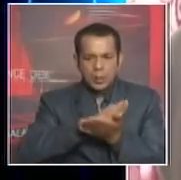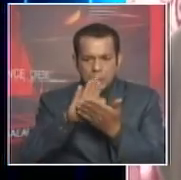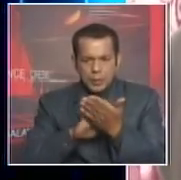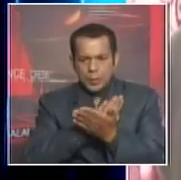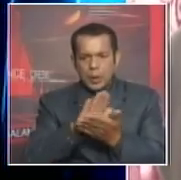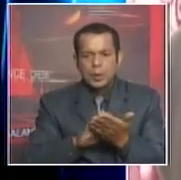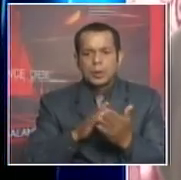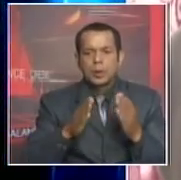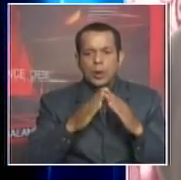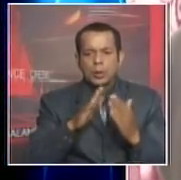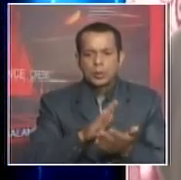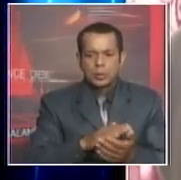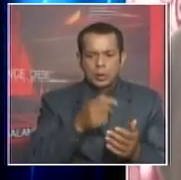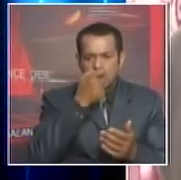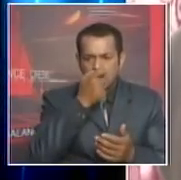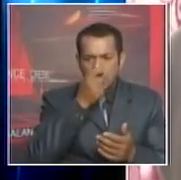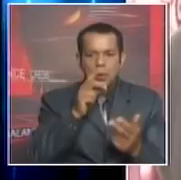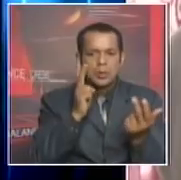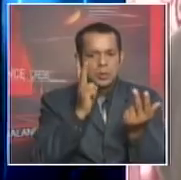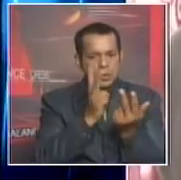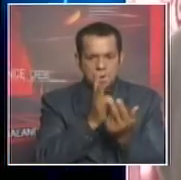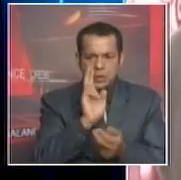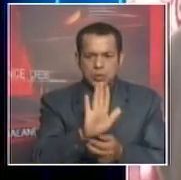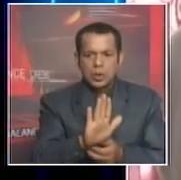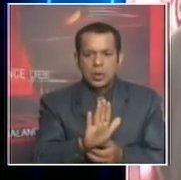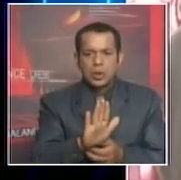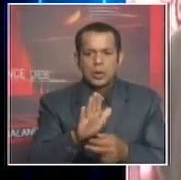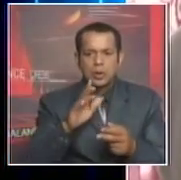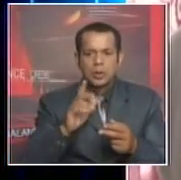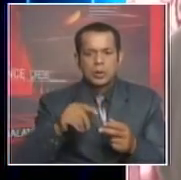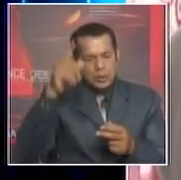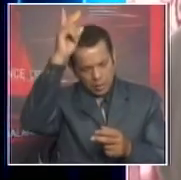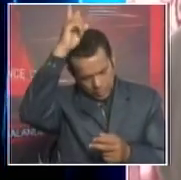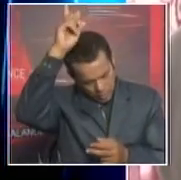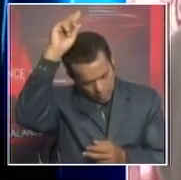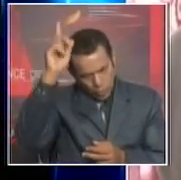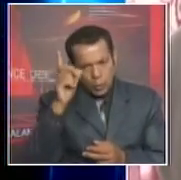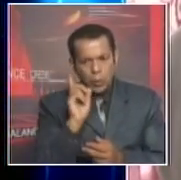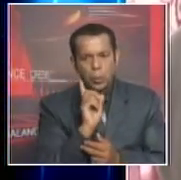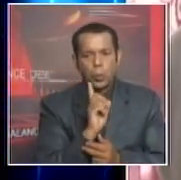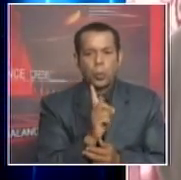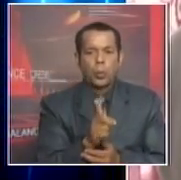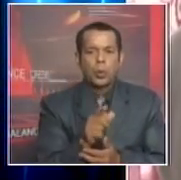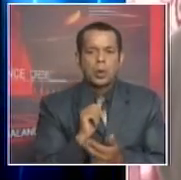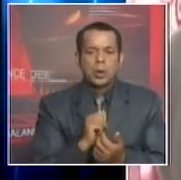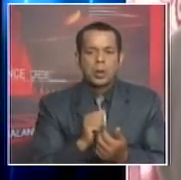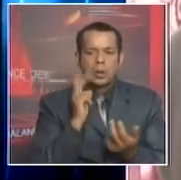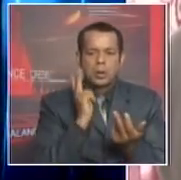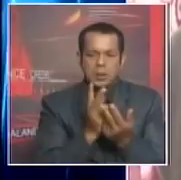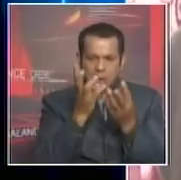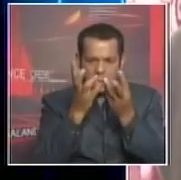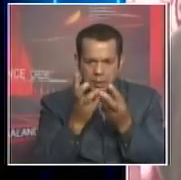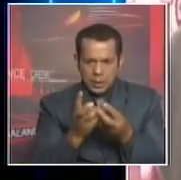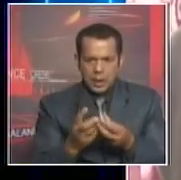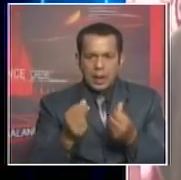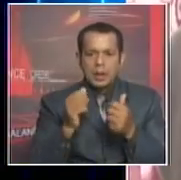बाटो साटो सबै उ गर्ने, गाउँघरमा त्यो गरि नै राखेको छ होइन। हाम्रो नेपालीहरूको एउटा संस्कार पनि हो। त्यो हिसाबले अब विदेशी